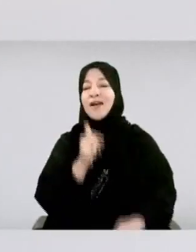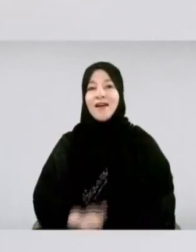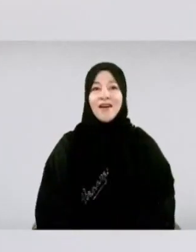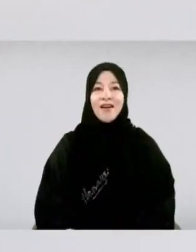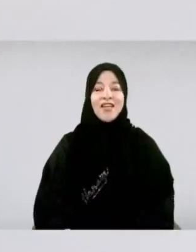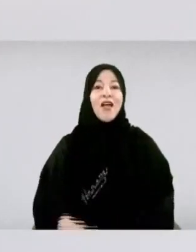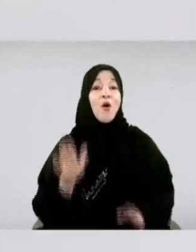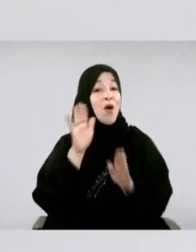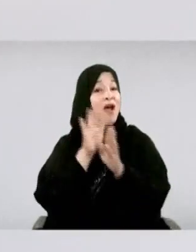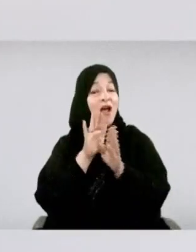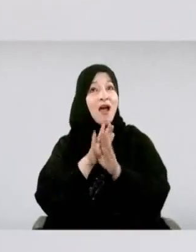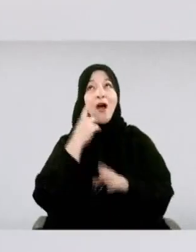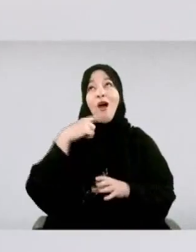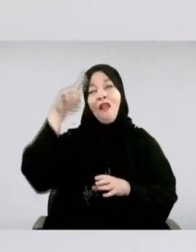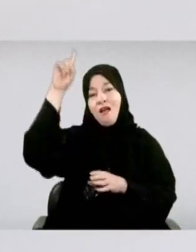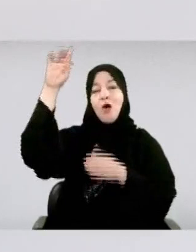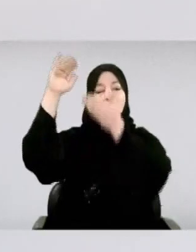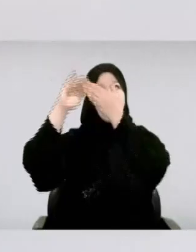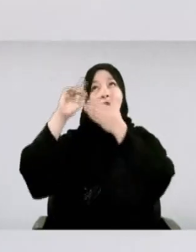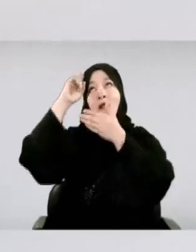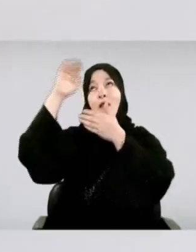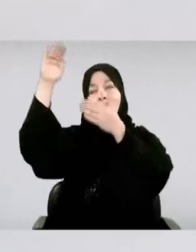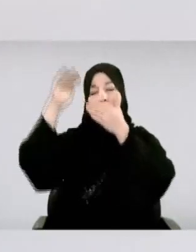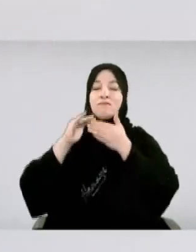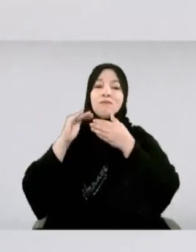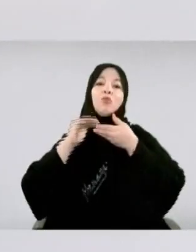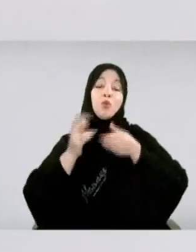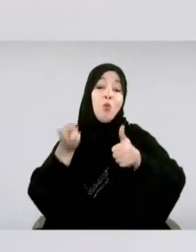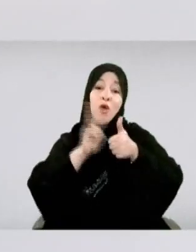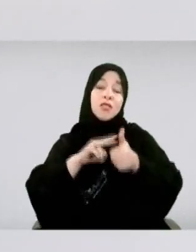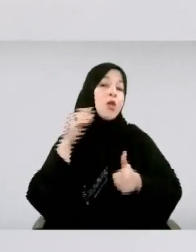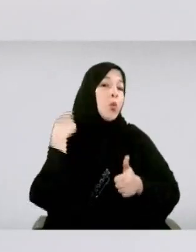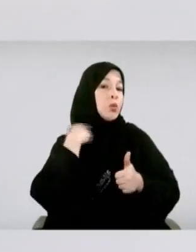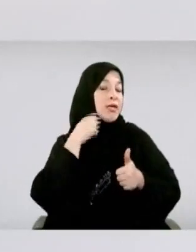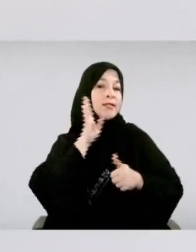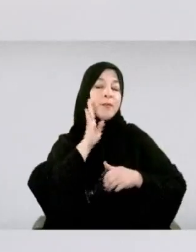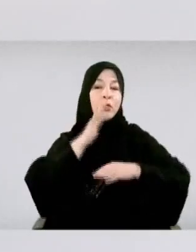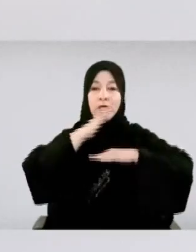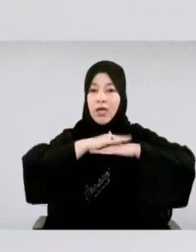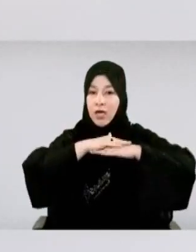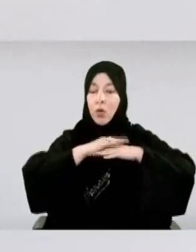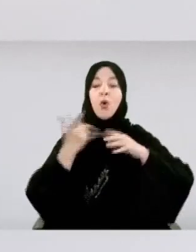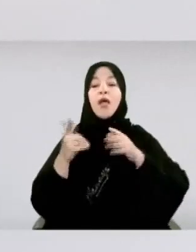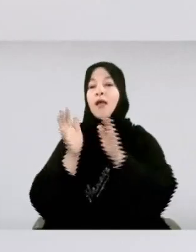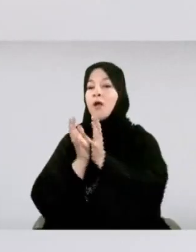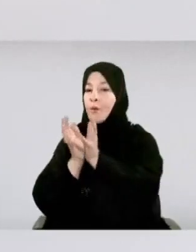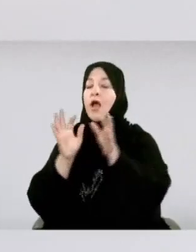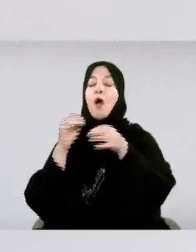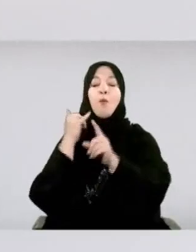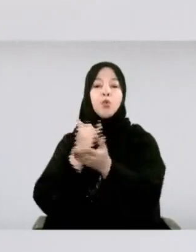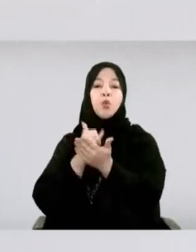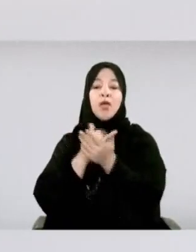أكيد وقف معي أول شيء الله سبحانه وتعالى أوجه له الشكر، كذلك وزارة التربية والتعليم ممثلة بداية الابتكار والأولمبيات